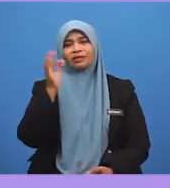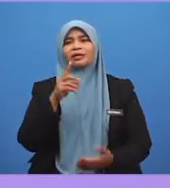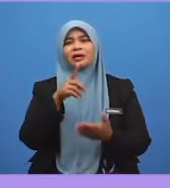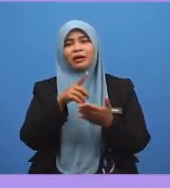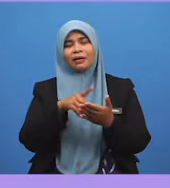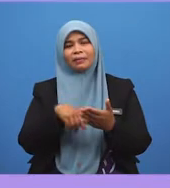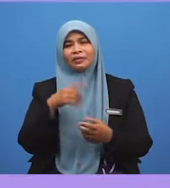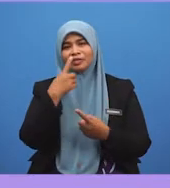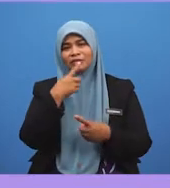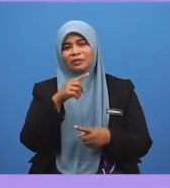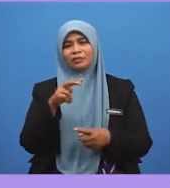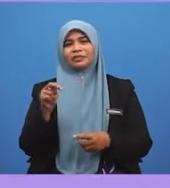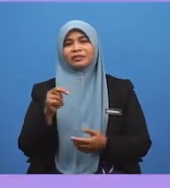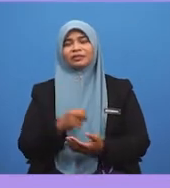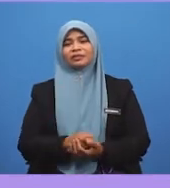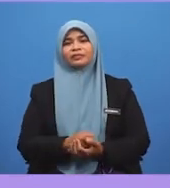Apa ya?